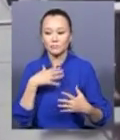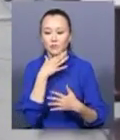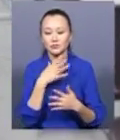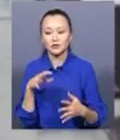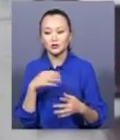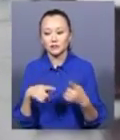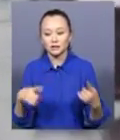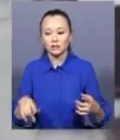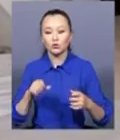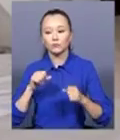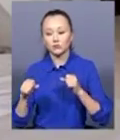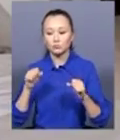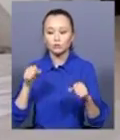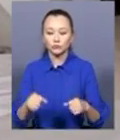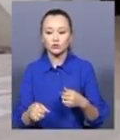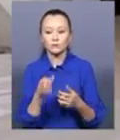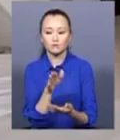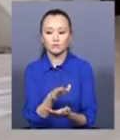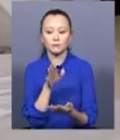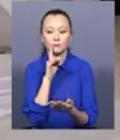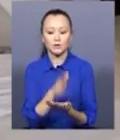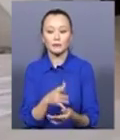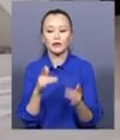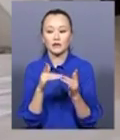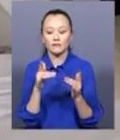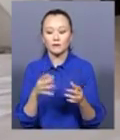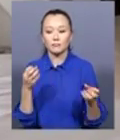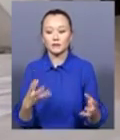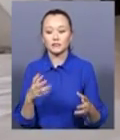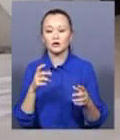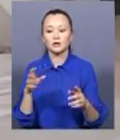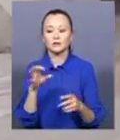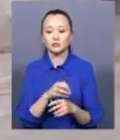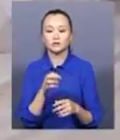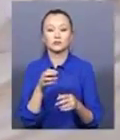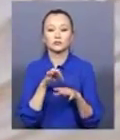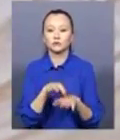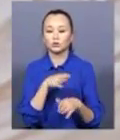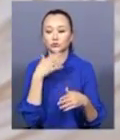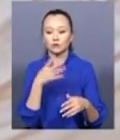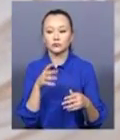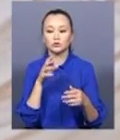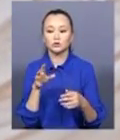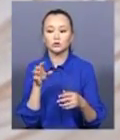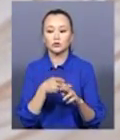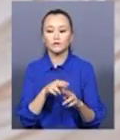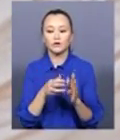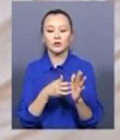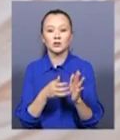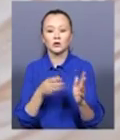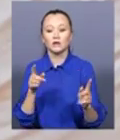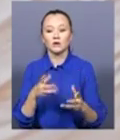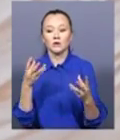для сердечной мышцы. Некоторые виды упражнений можно делать прямо в кровати. Это простая разминка, не